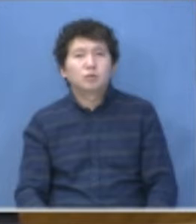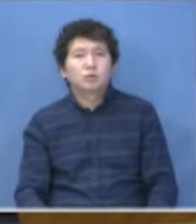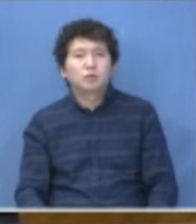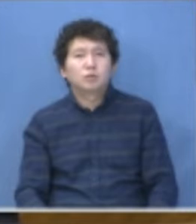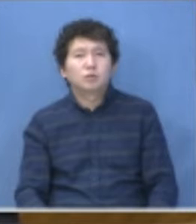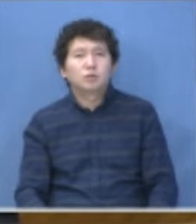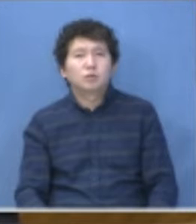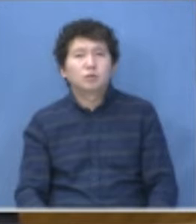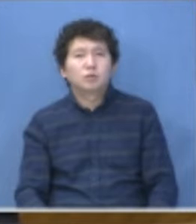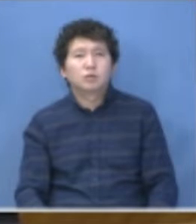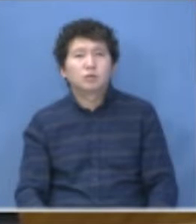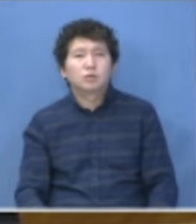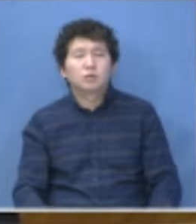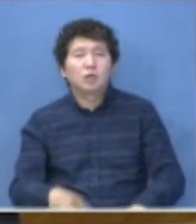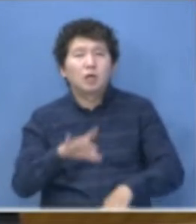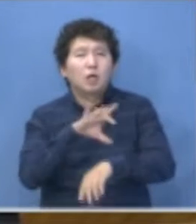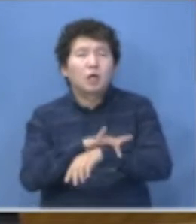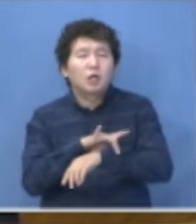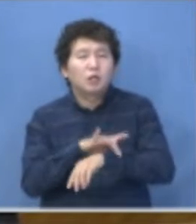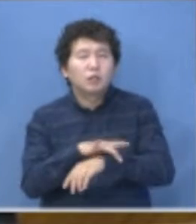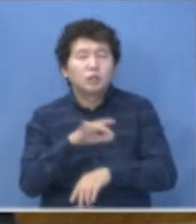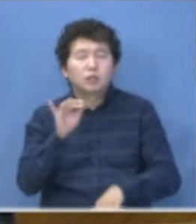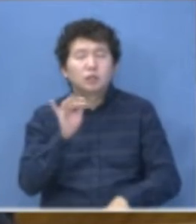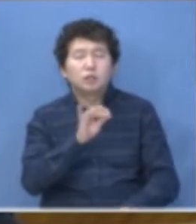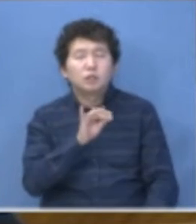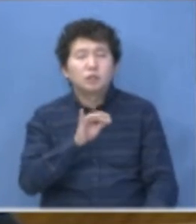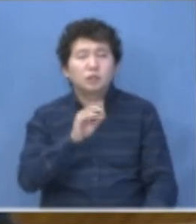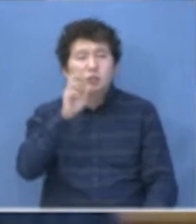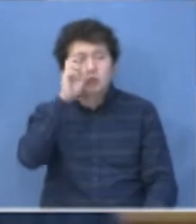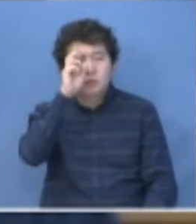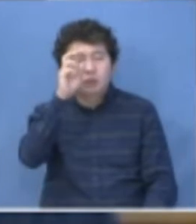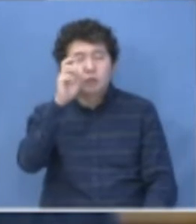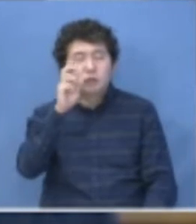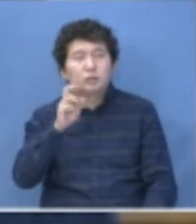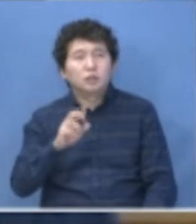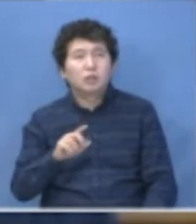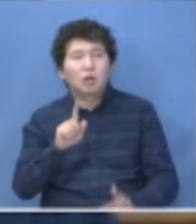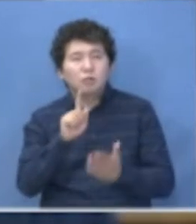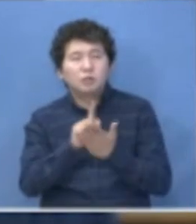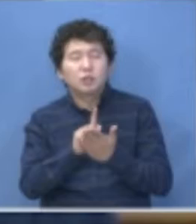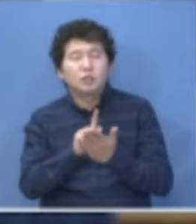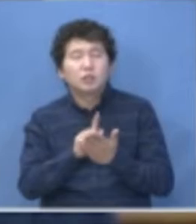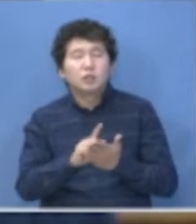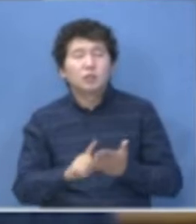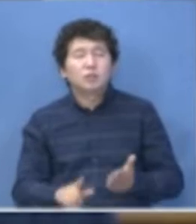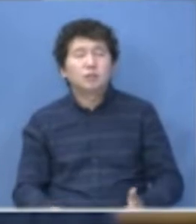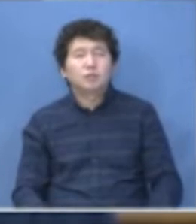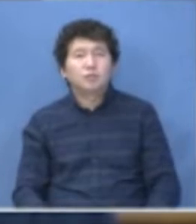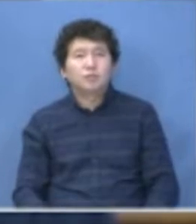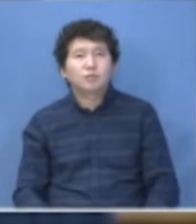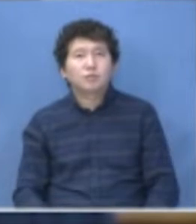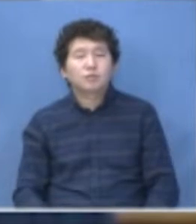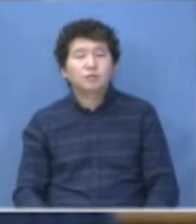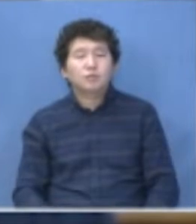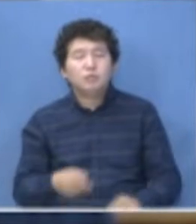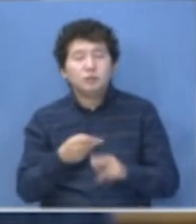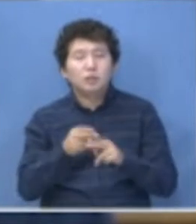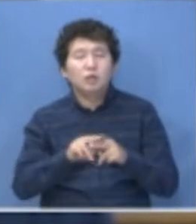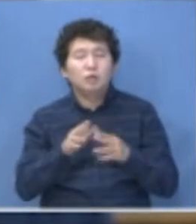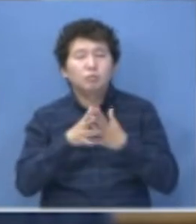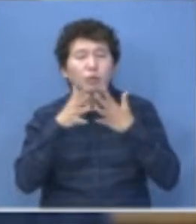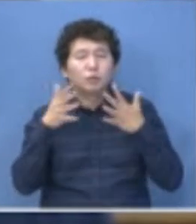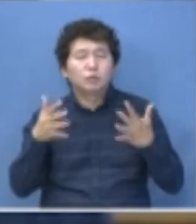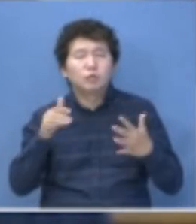гарантированные государством и страховой пакеты. Приходится констатировать отсутствие страховой модели как таковой. Это большое